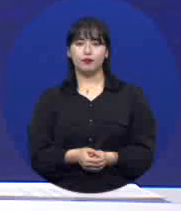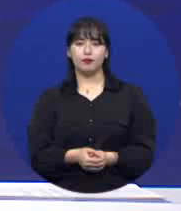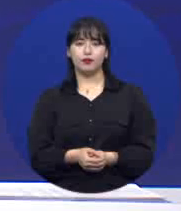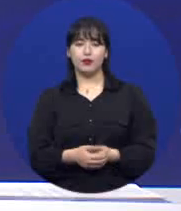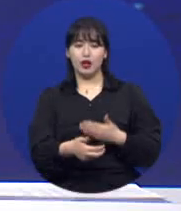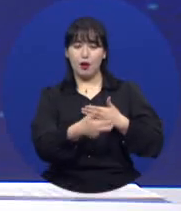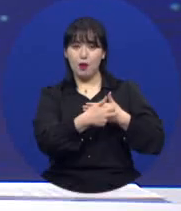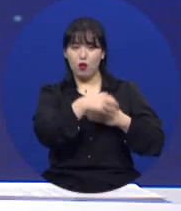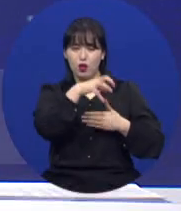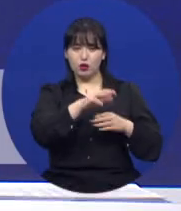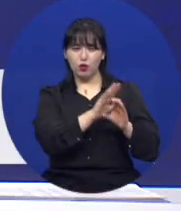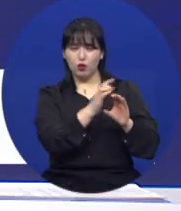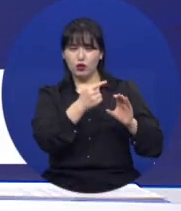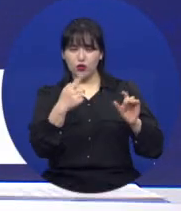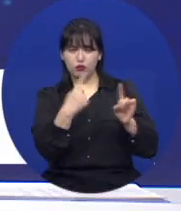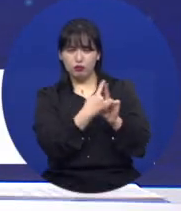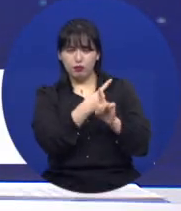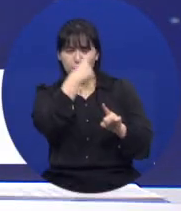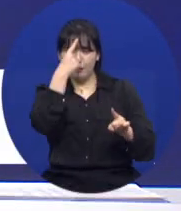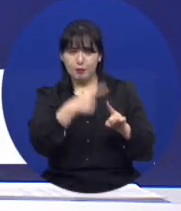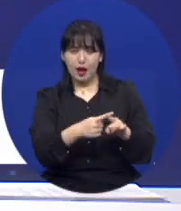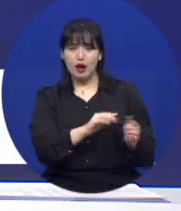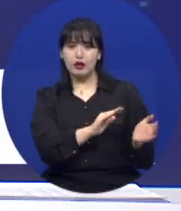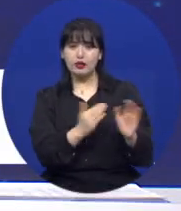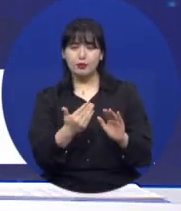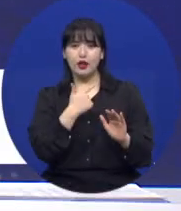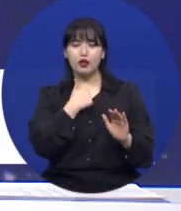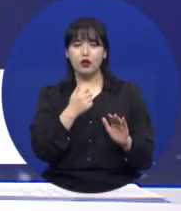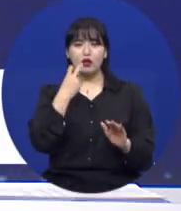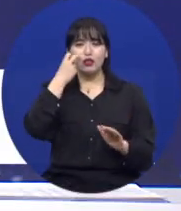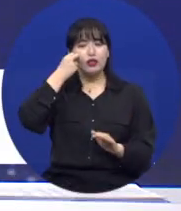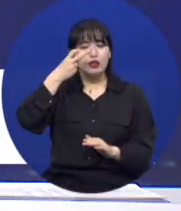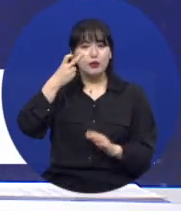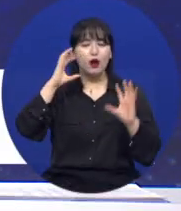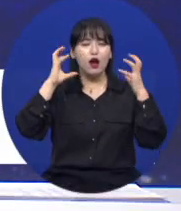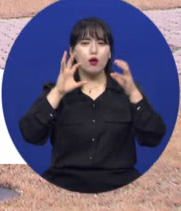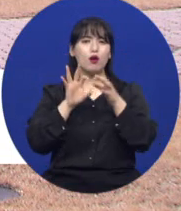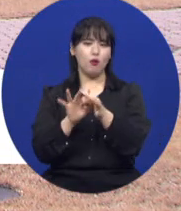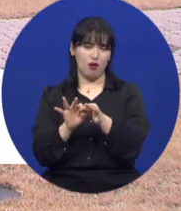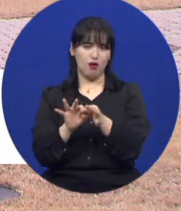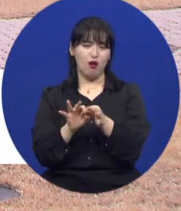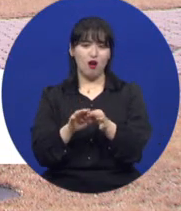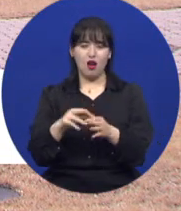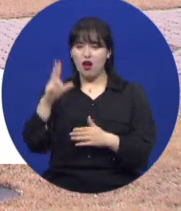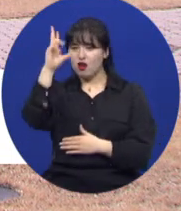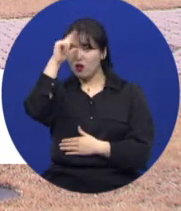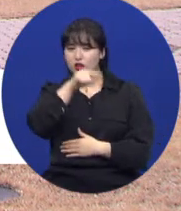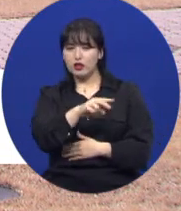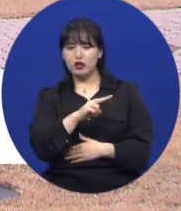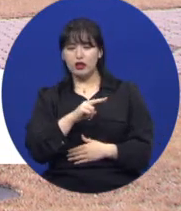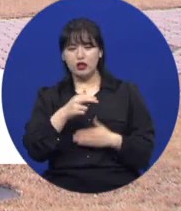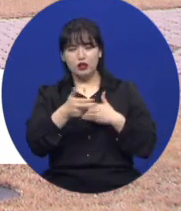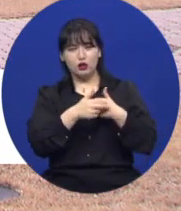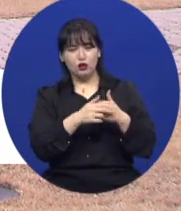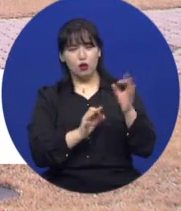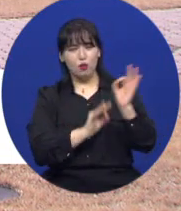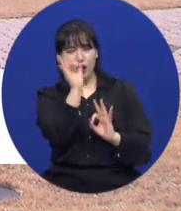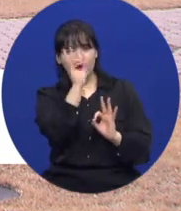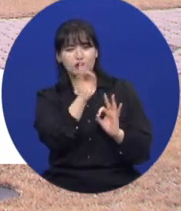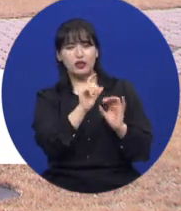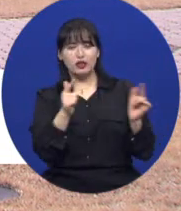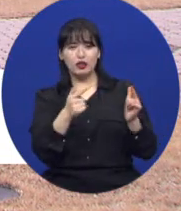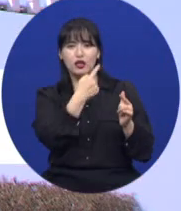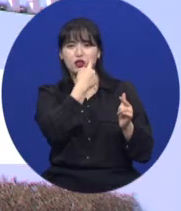병원에서 코로나 일부 치료 도중 숨진 12개월 영화와 관련해 경찰이 의료 과실 정황을 포착해